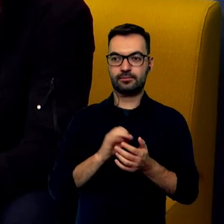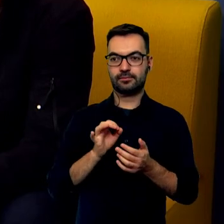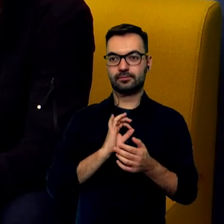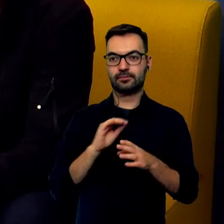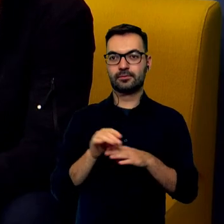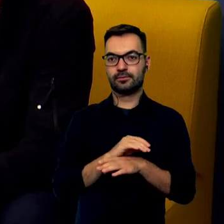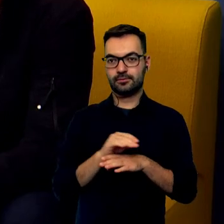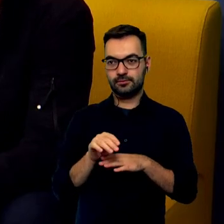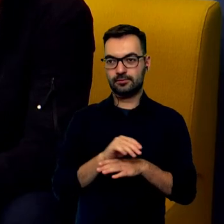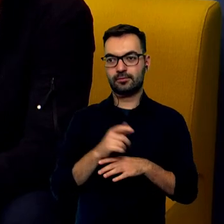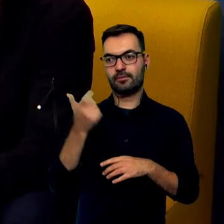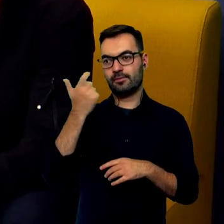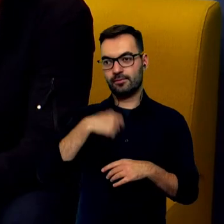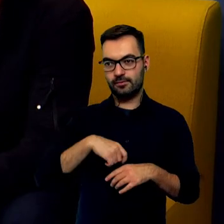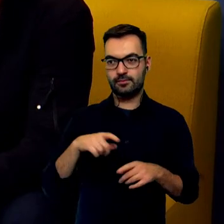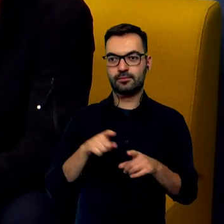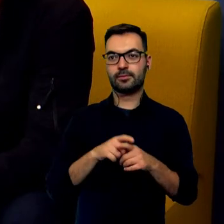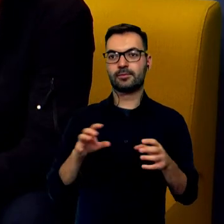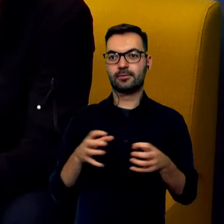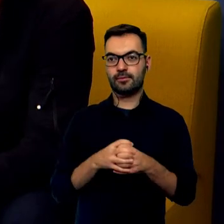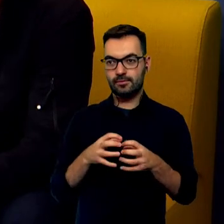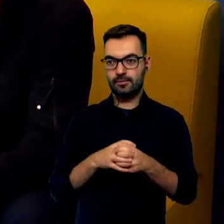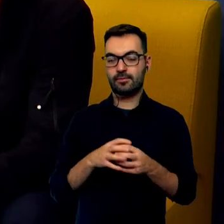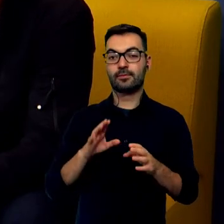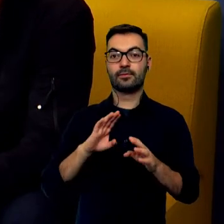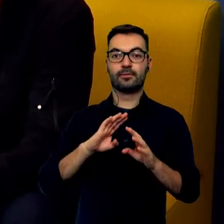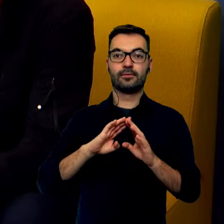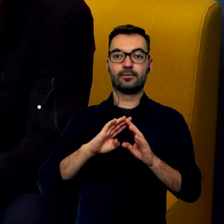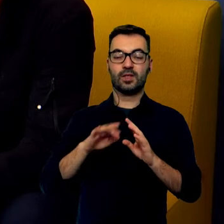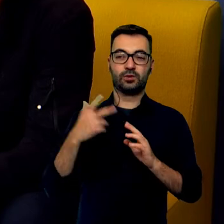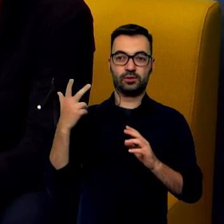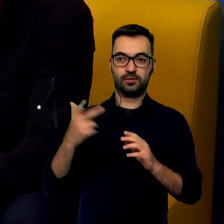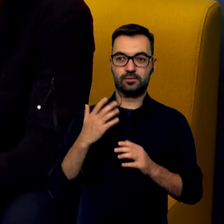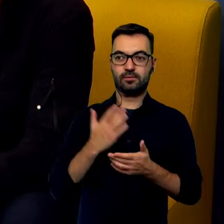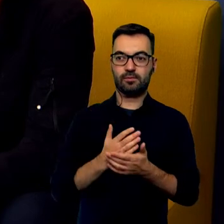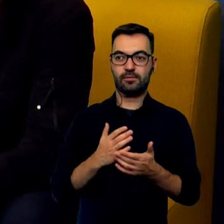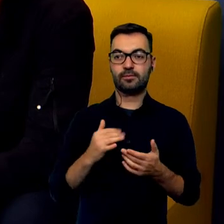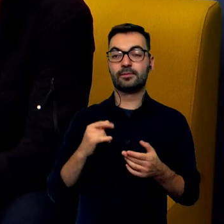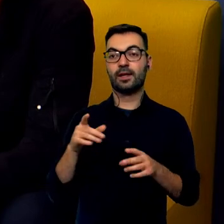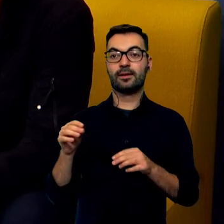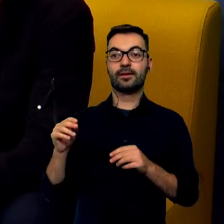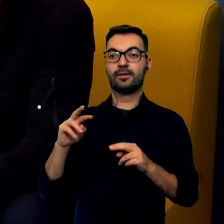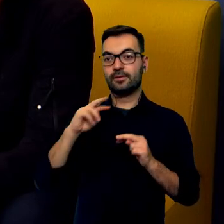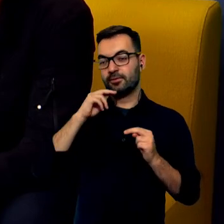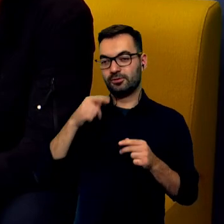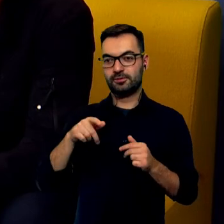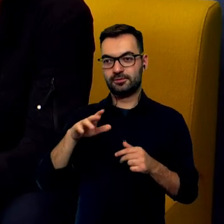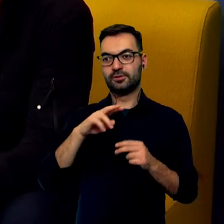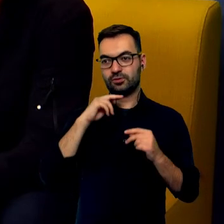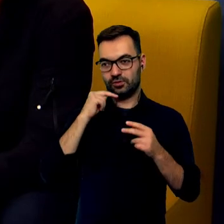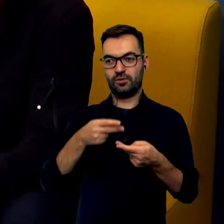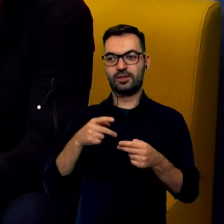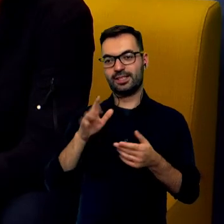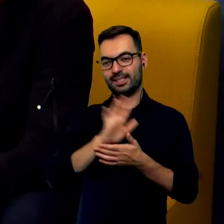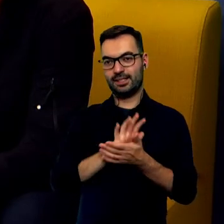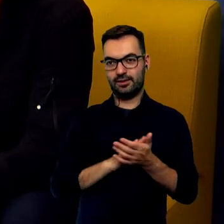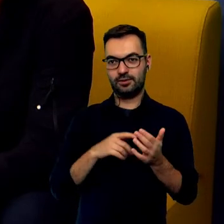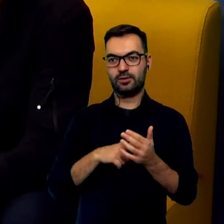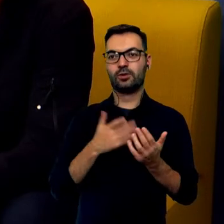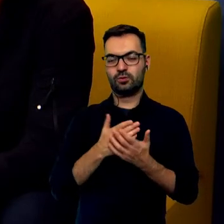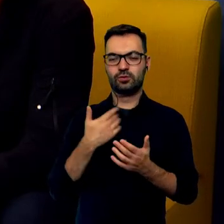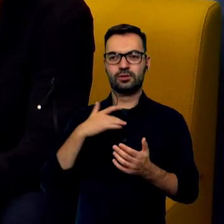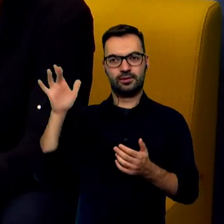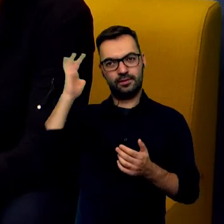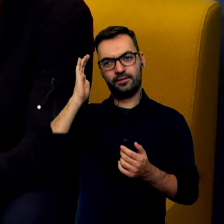swoją terapią indywidualną i grupową i po 3 latach już jak trafiłem ponownie na ten scenariusz, to